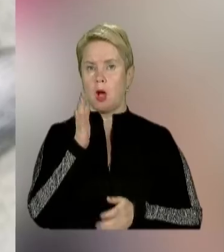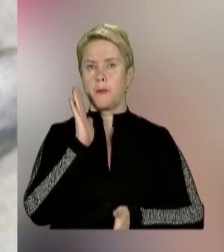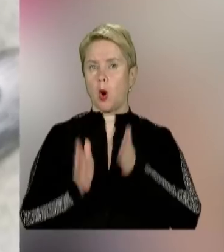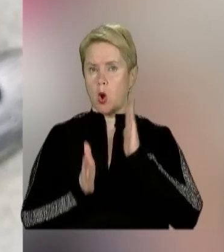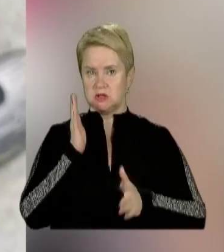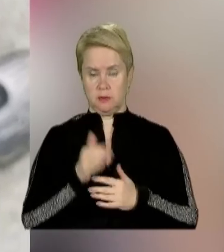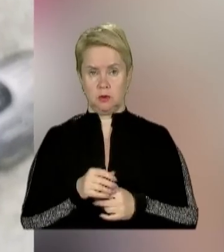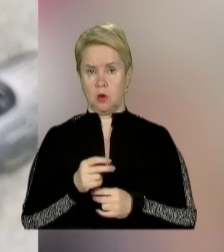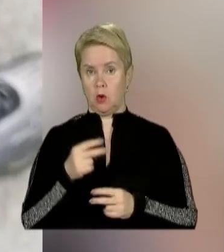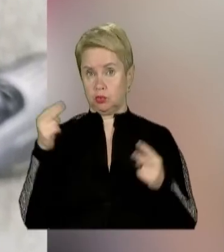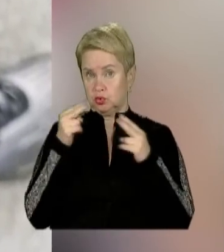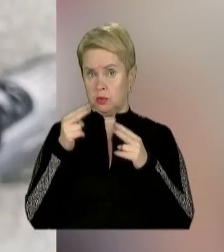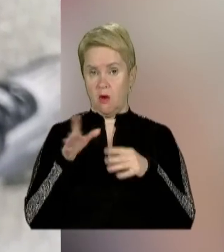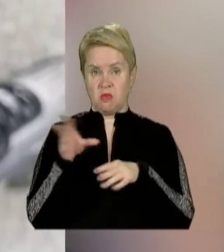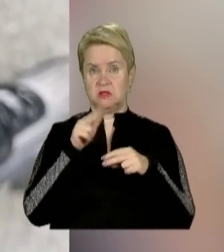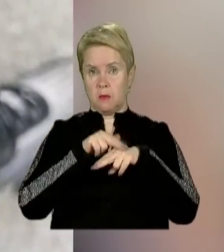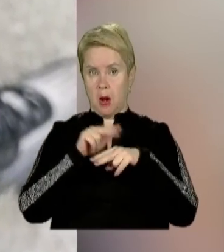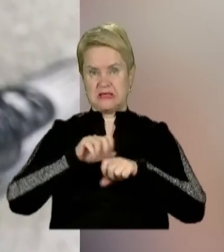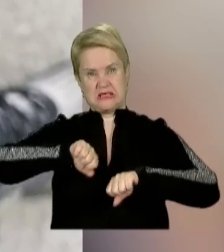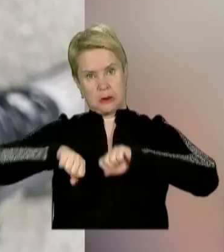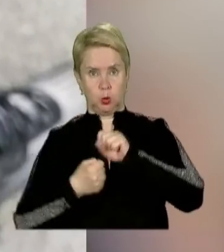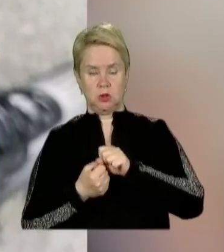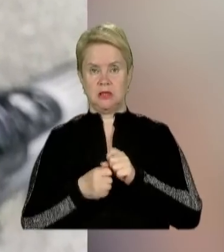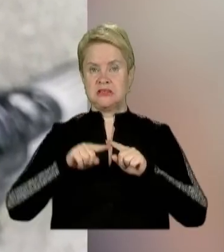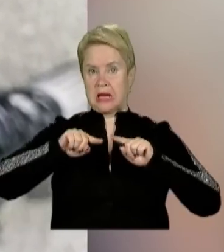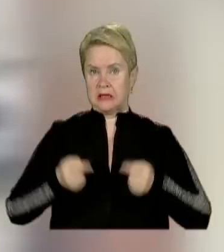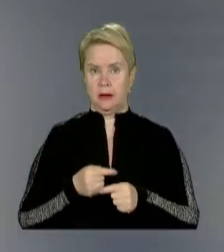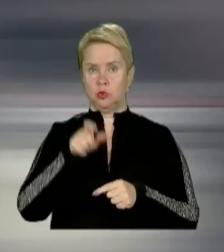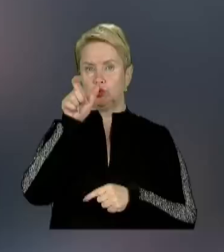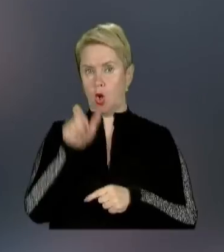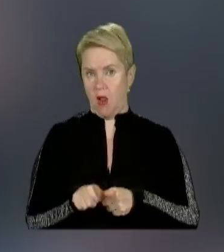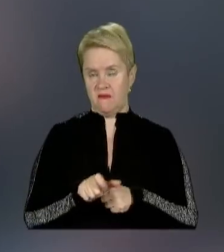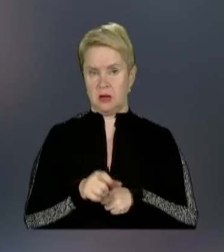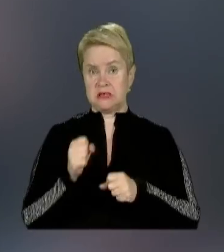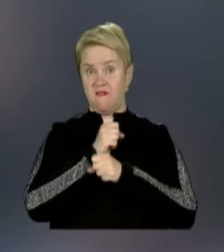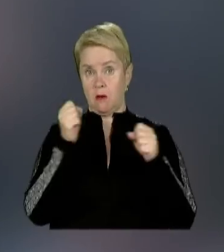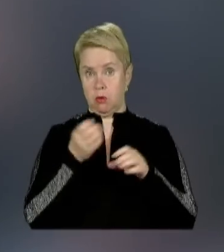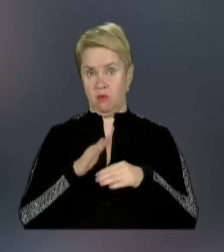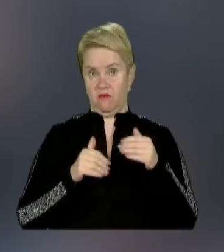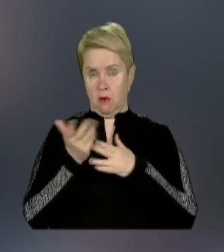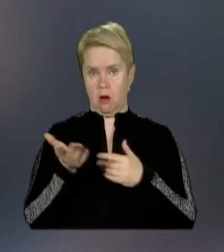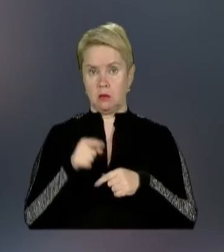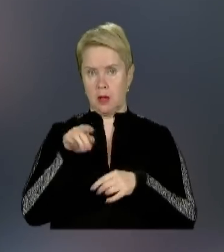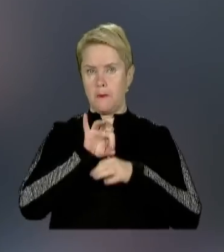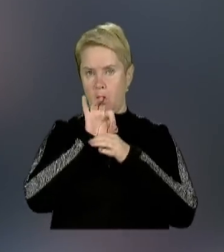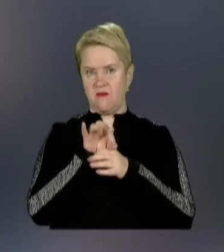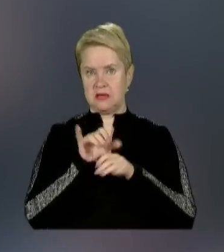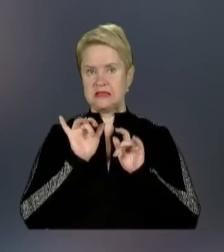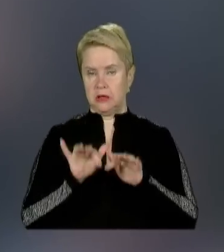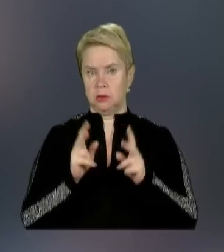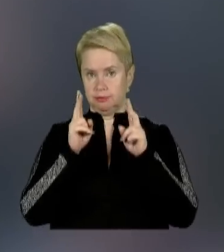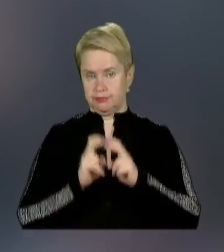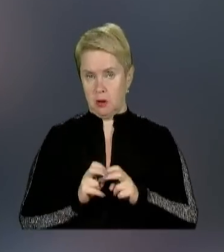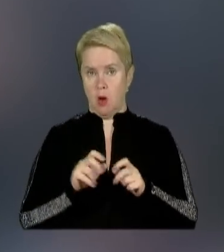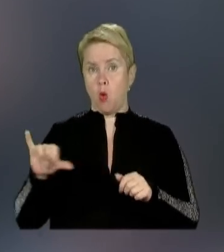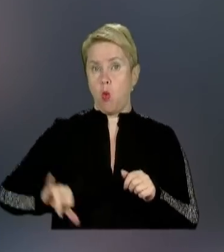проспекті. Очевидці разом із поліцією скрутили і затримали чоловіка з вибухівкою. Наразі з ним проводять слідчі дії.